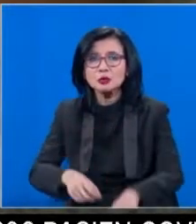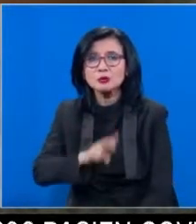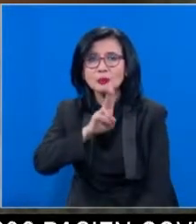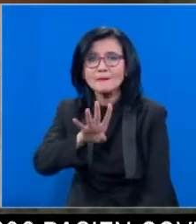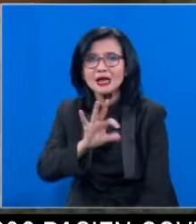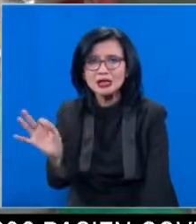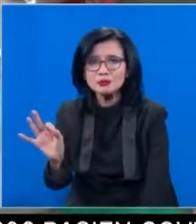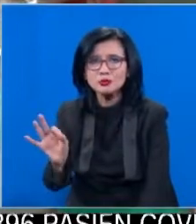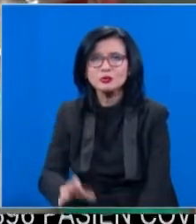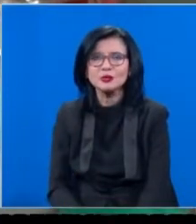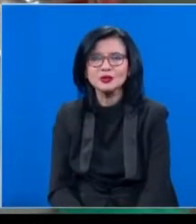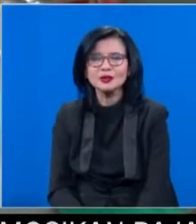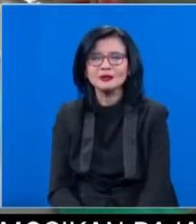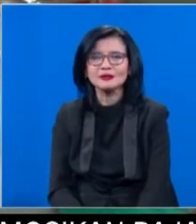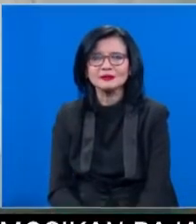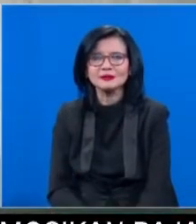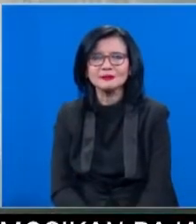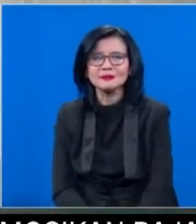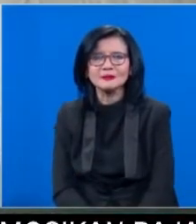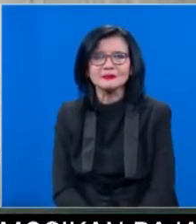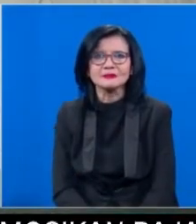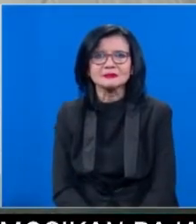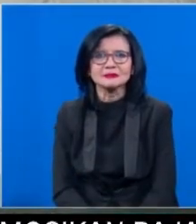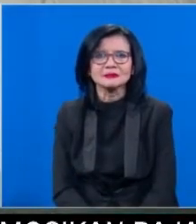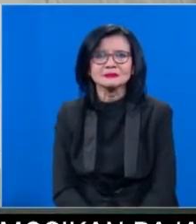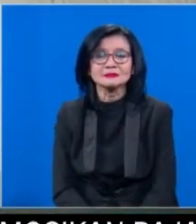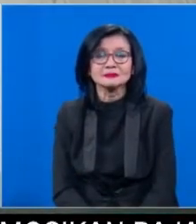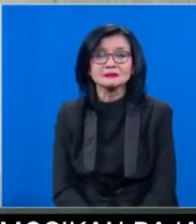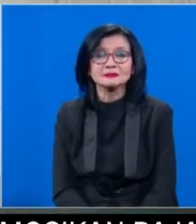perkilogramnya peliputan CNN Indonesia